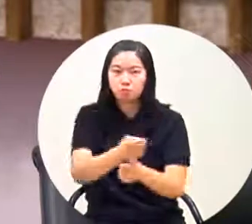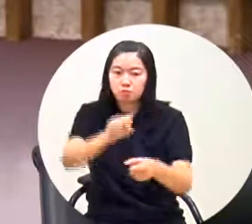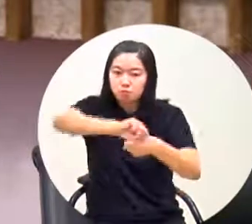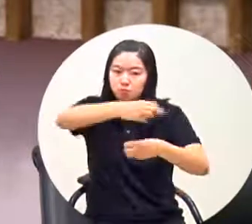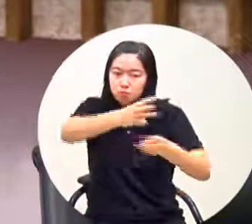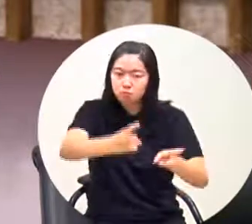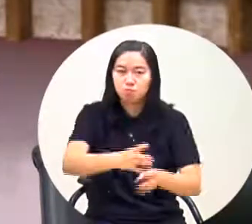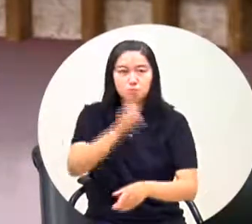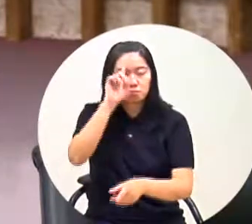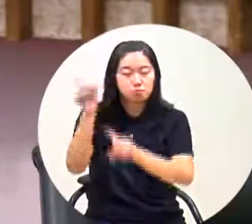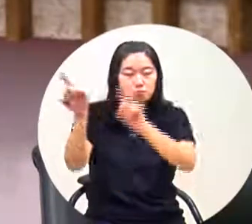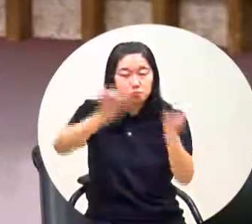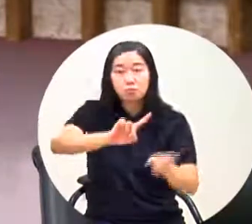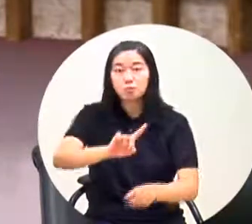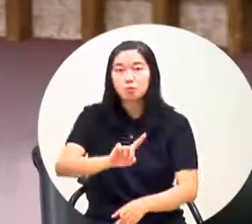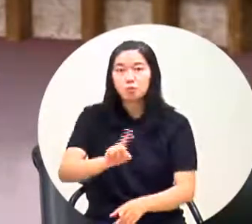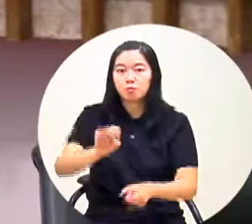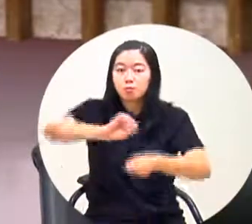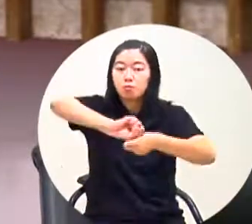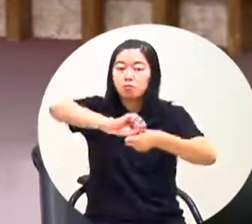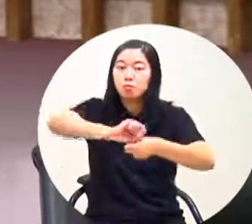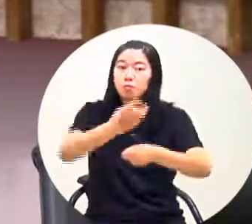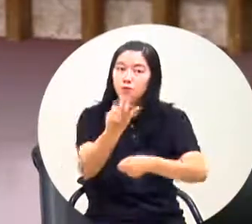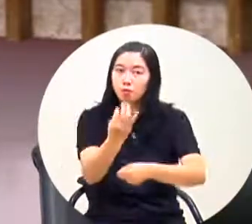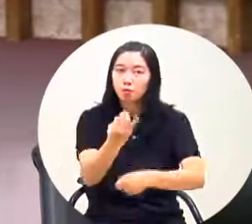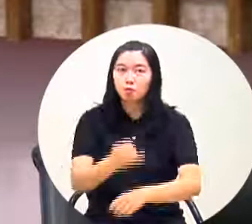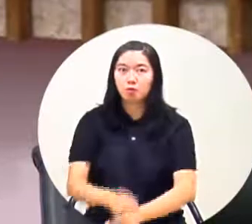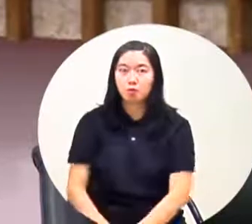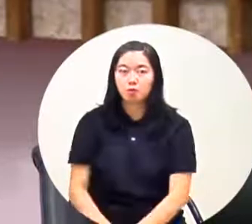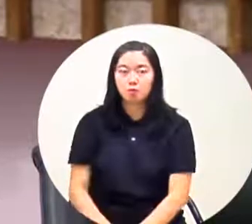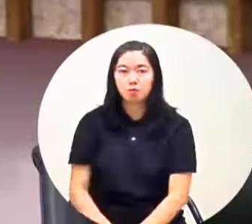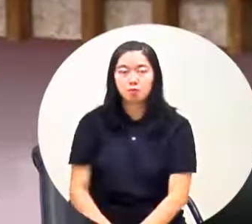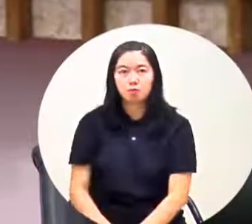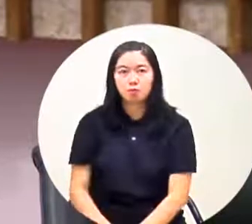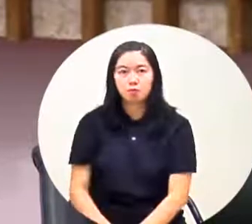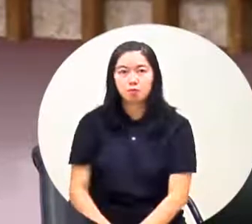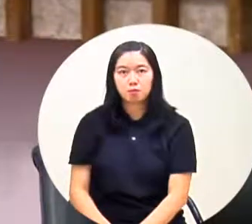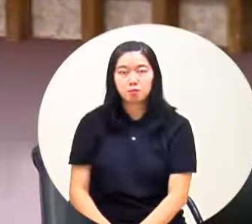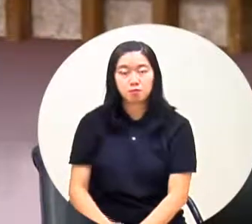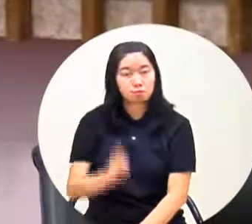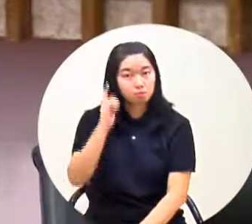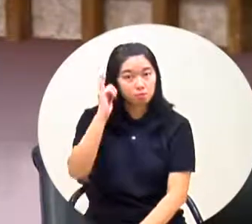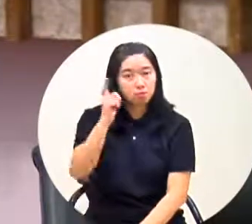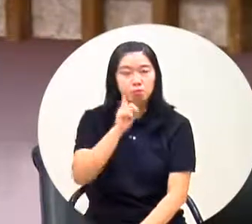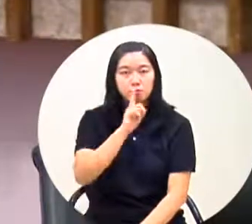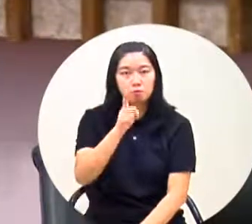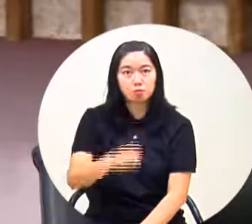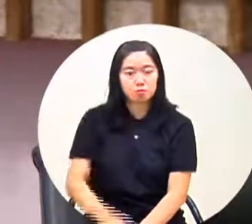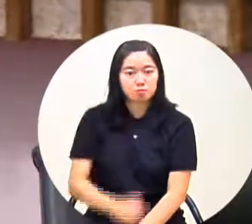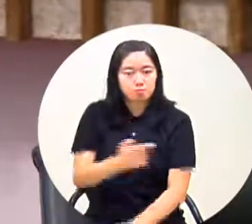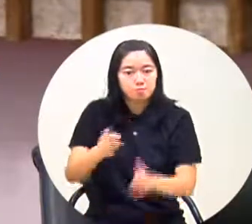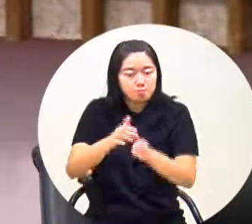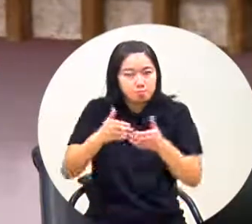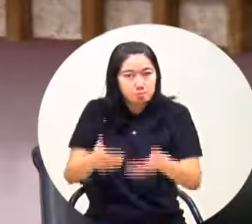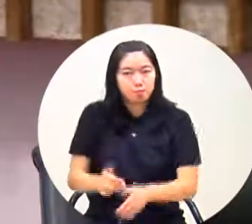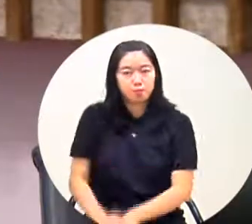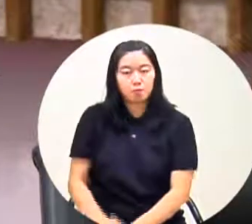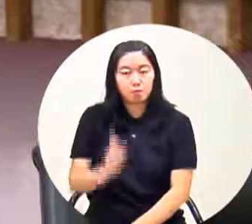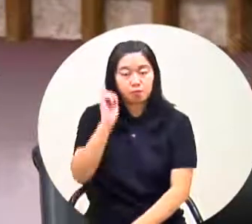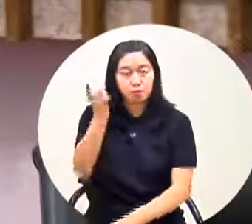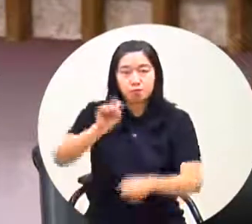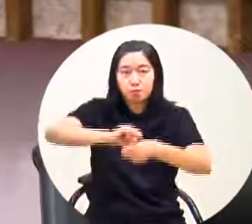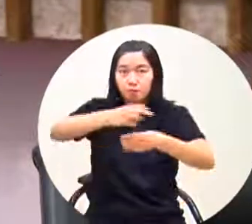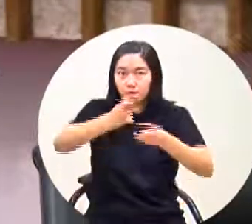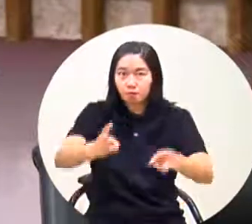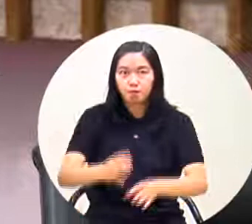爱加偌济诶，即个薪水，伊甲要叫你加班。伊除非讲非常重要诶，伊甲要叫你加班嘛。啊，拢